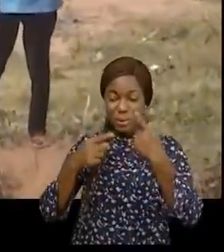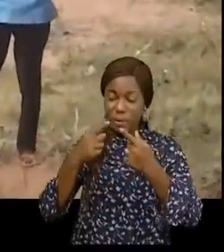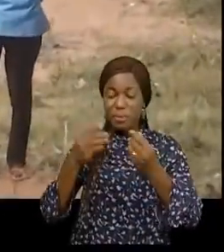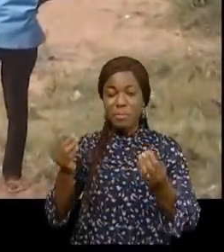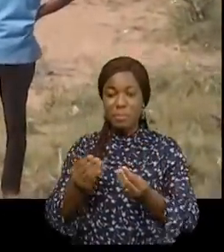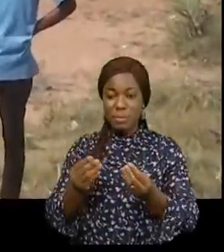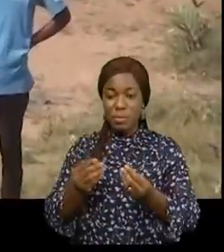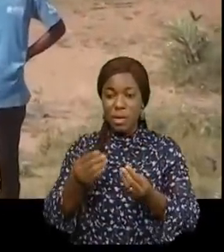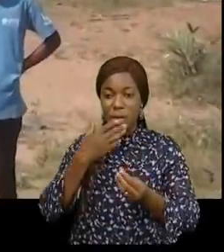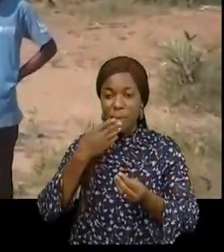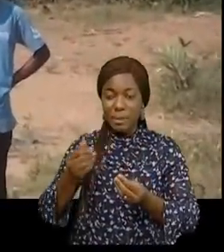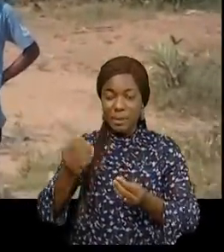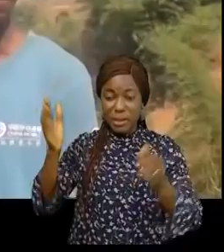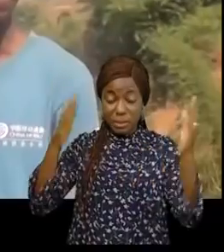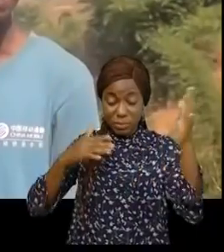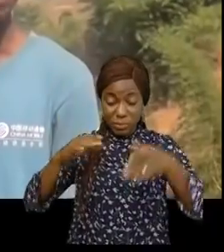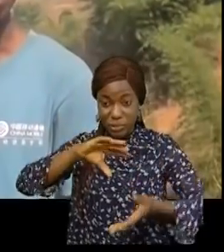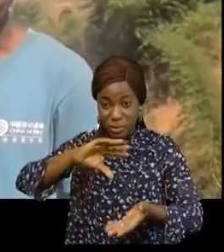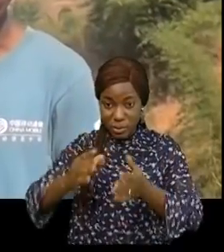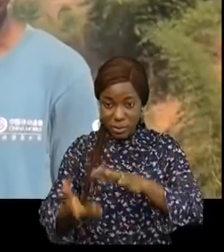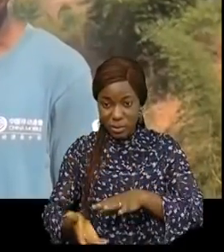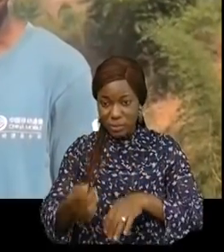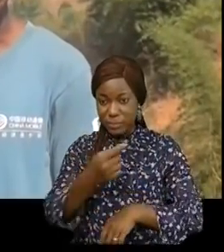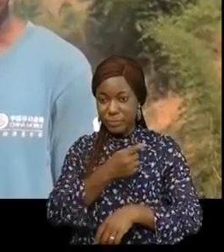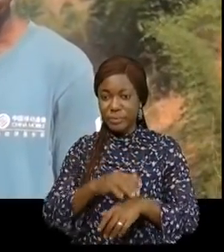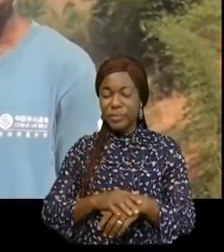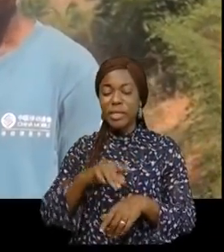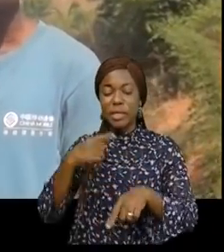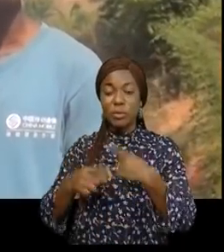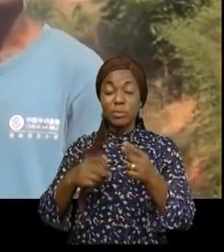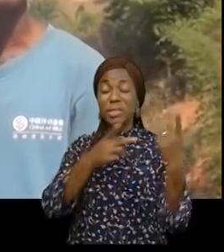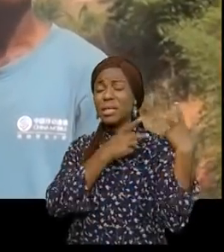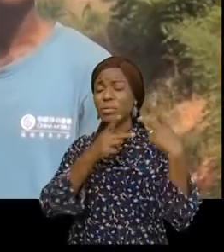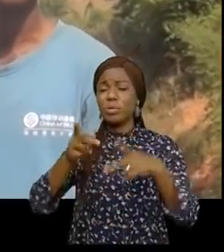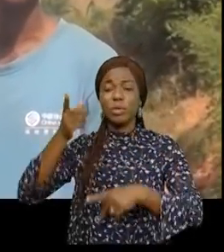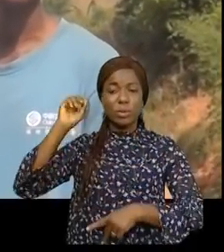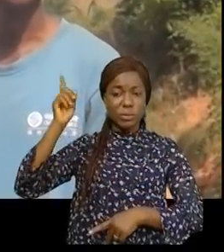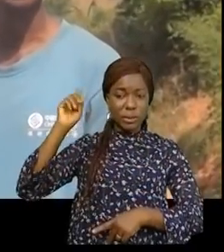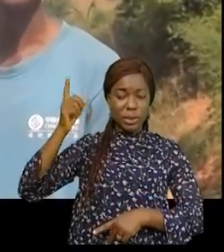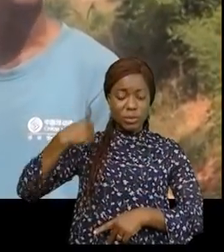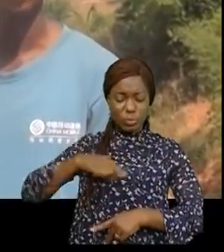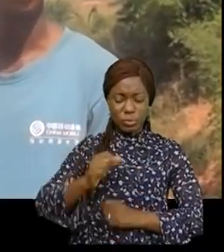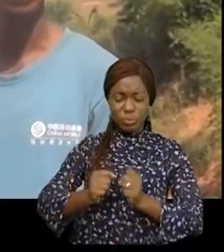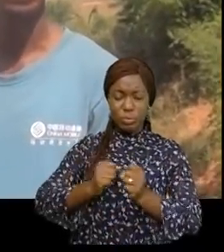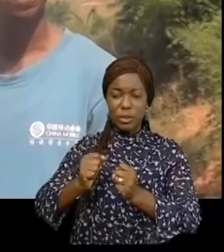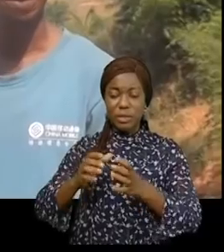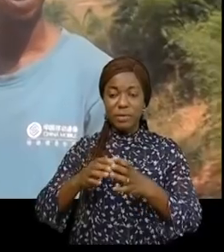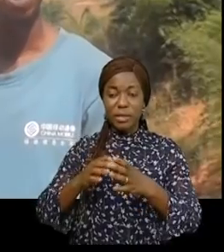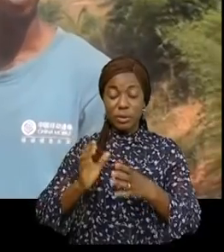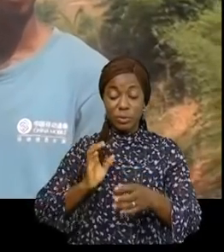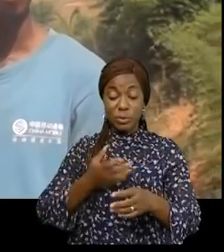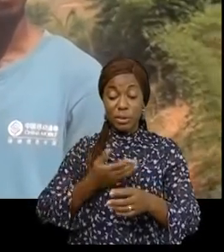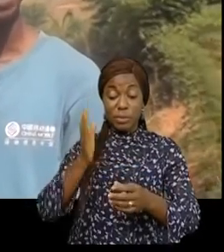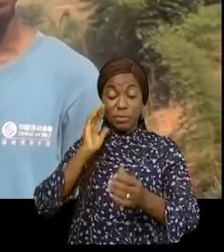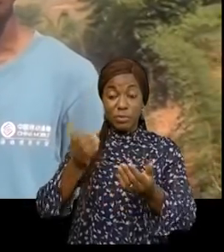et demandent aux autorités de leur venir en aide. Ce ravin a débuté depuis longtemps. On s'est battu avec nos propres efforts, mais